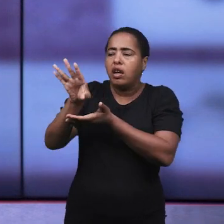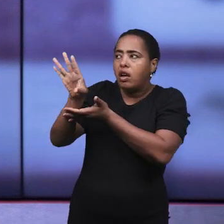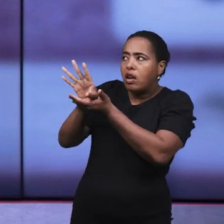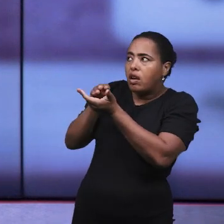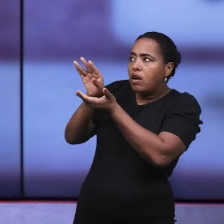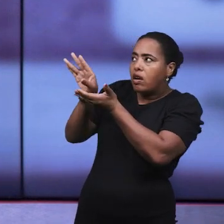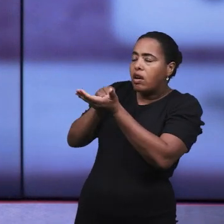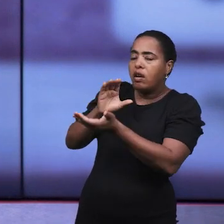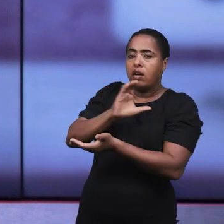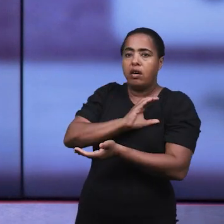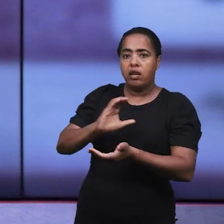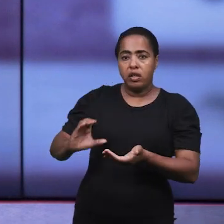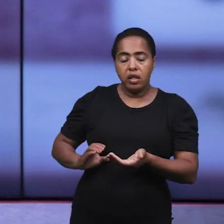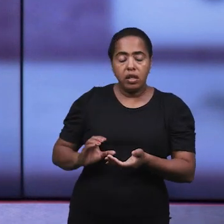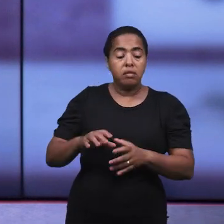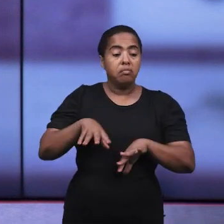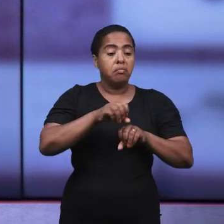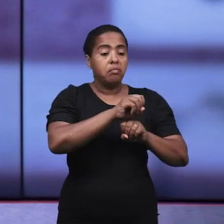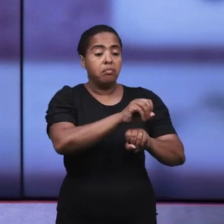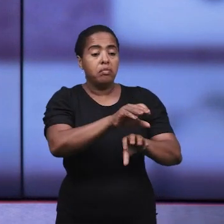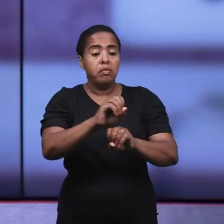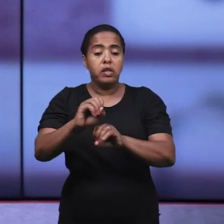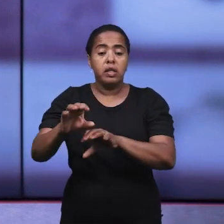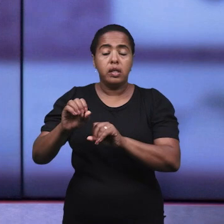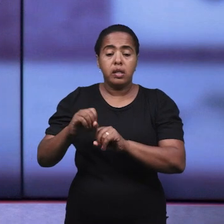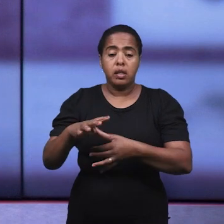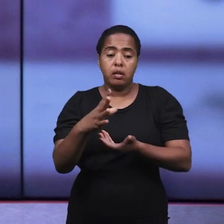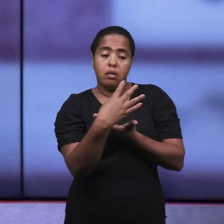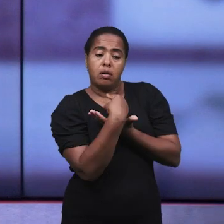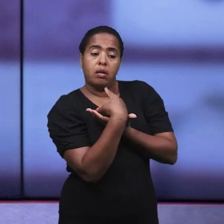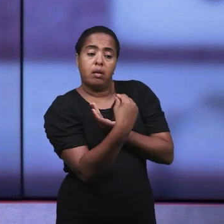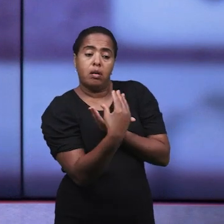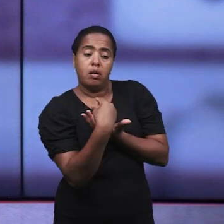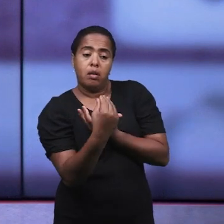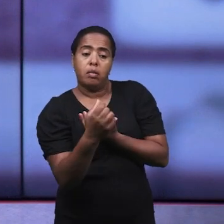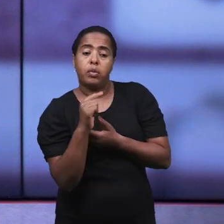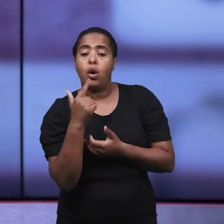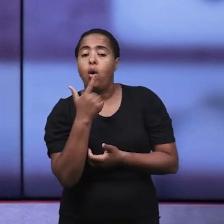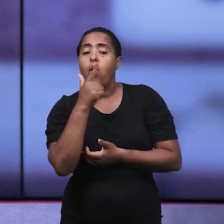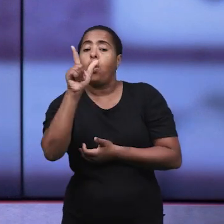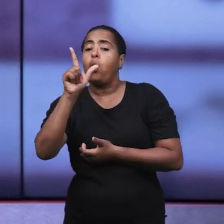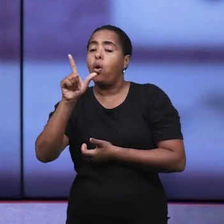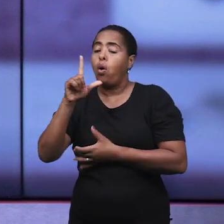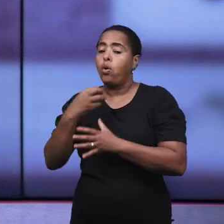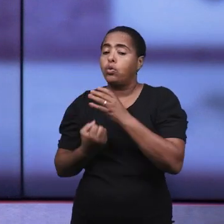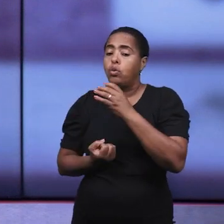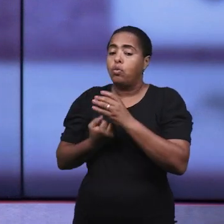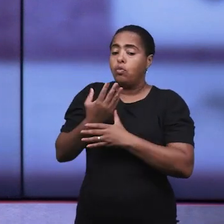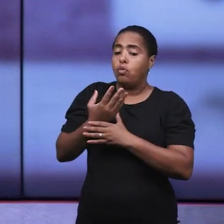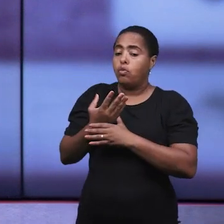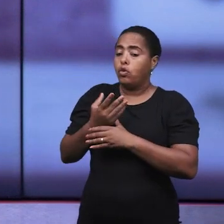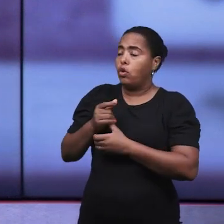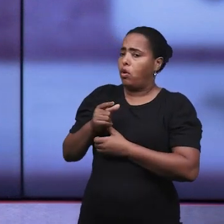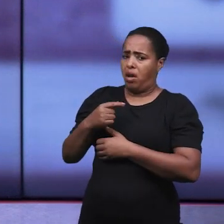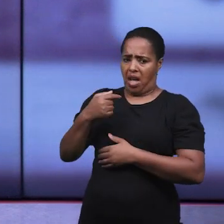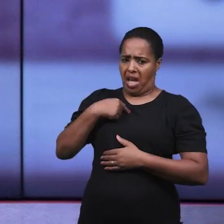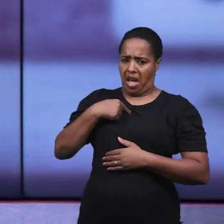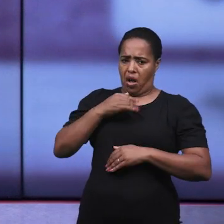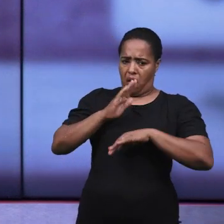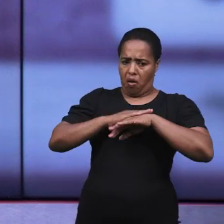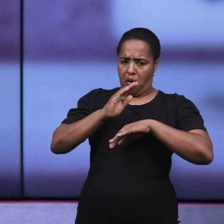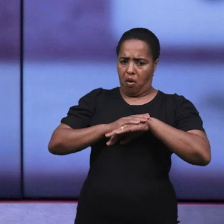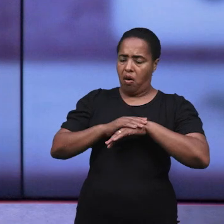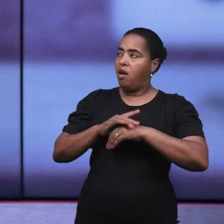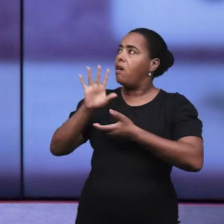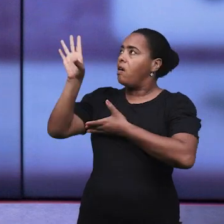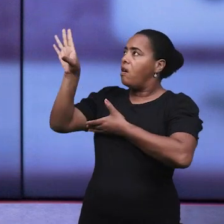aussi, je suis de Christ. Il était en train d'enseigner aux frères et sœurs à l'imiter parce que lui, il imitait un autre qui le constituait.